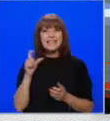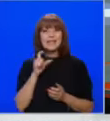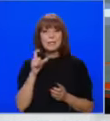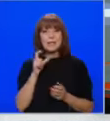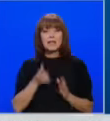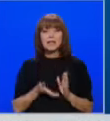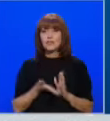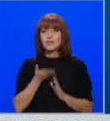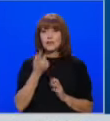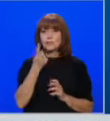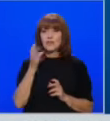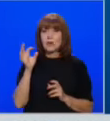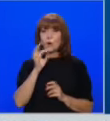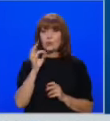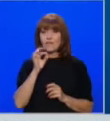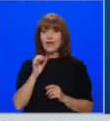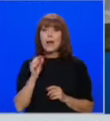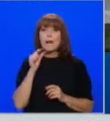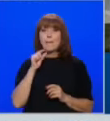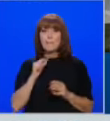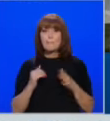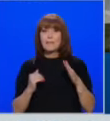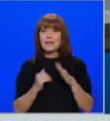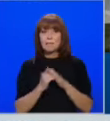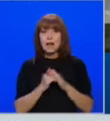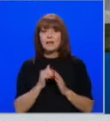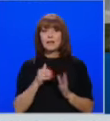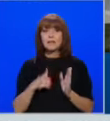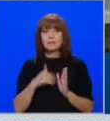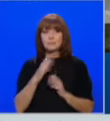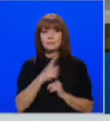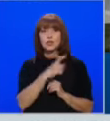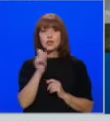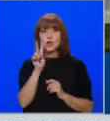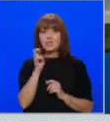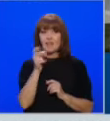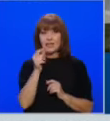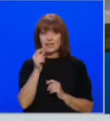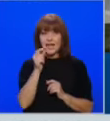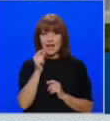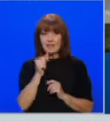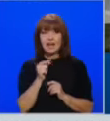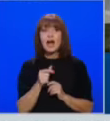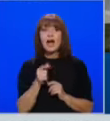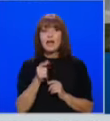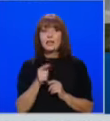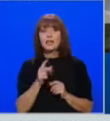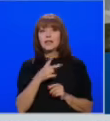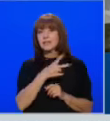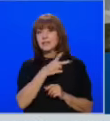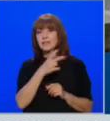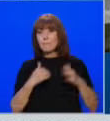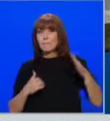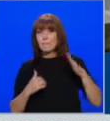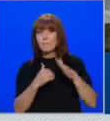увеличават от 1 октомври. Минималната нараства с 41% и става 120 лева, а максималната с 11% и размерът